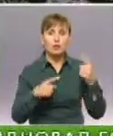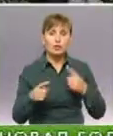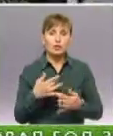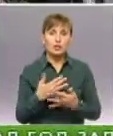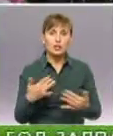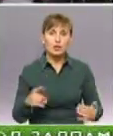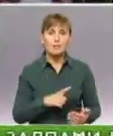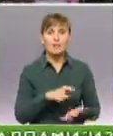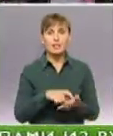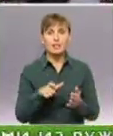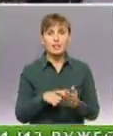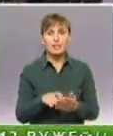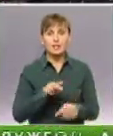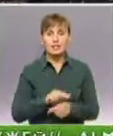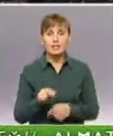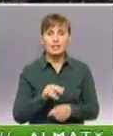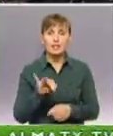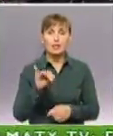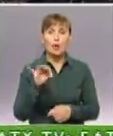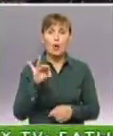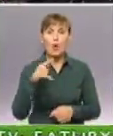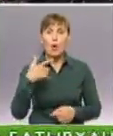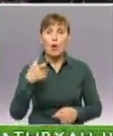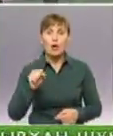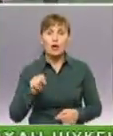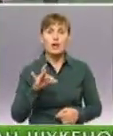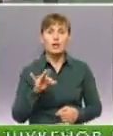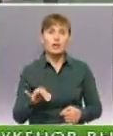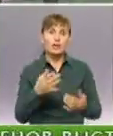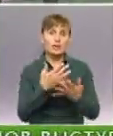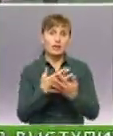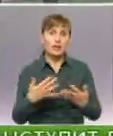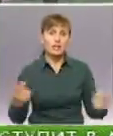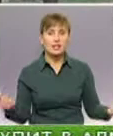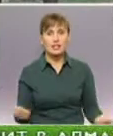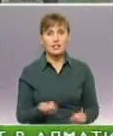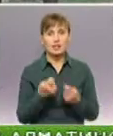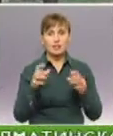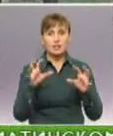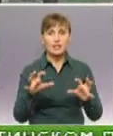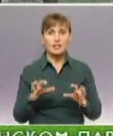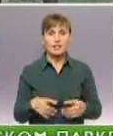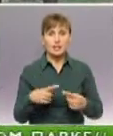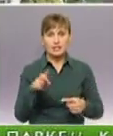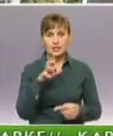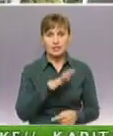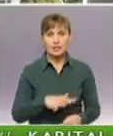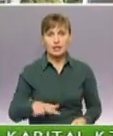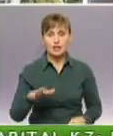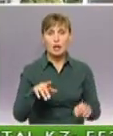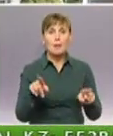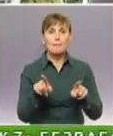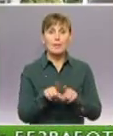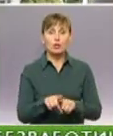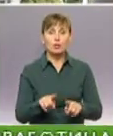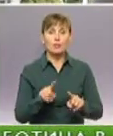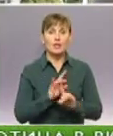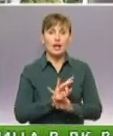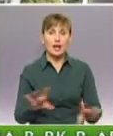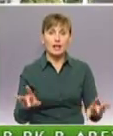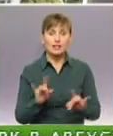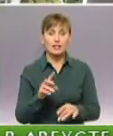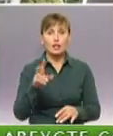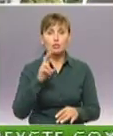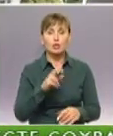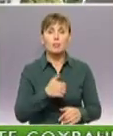ярмарка, мастер-классы, занятия йогой и увлекательная демонстрация свадебных традиций разных стран. Подобными акциями государство